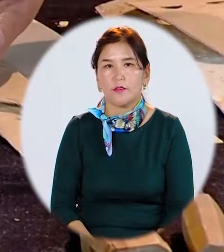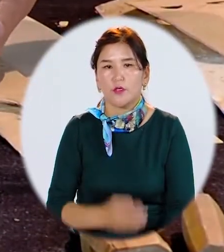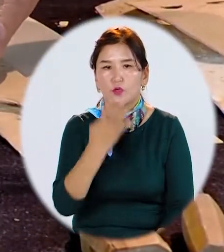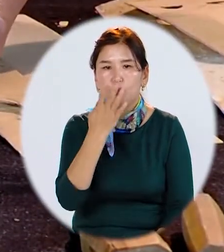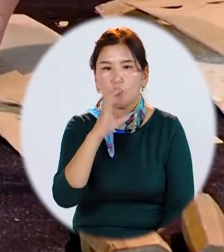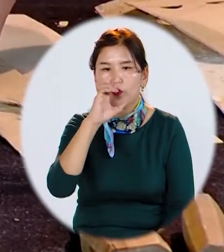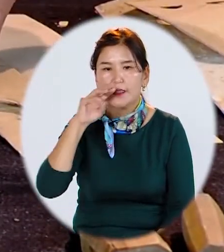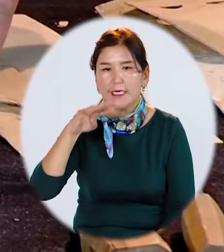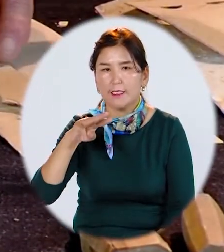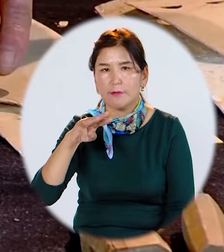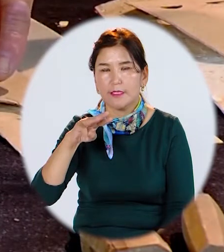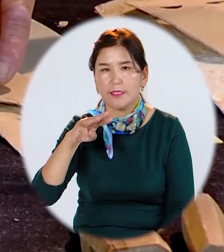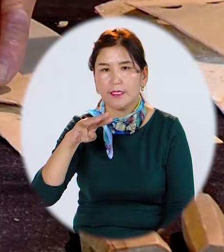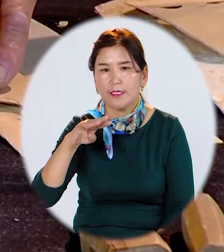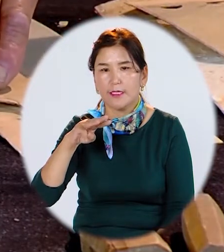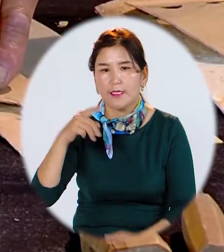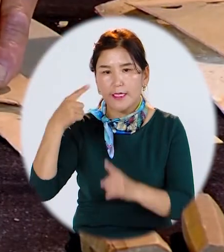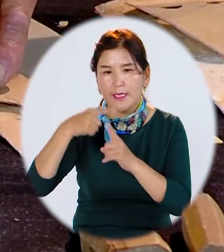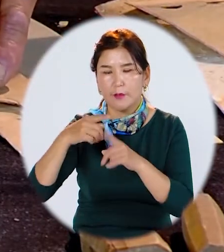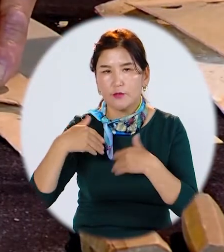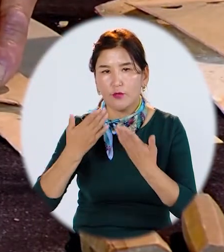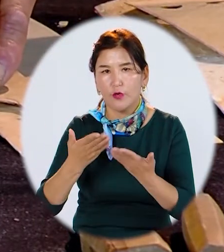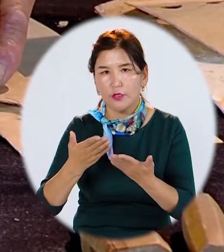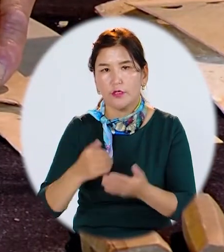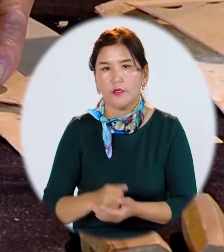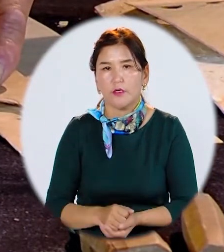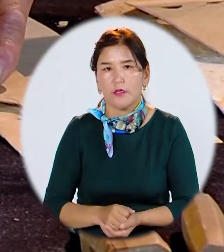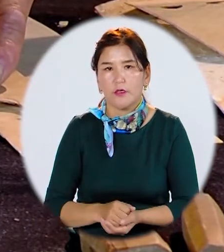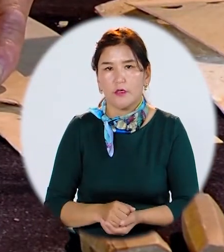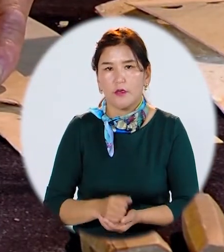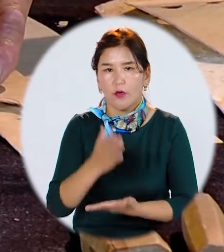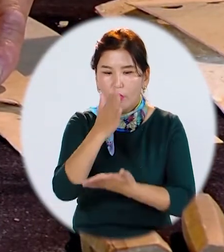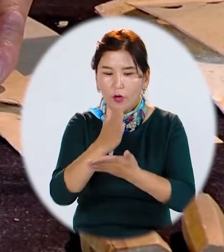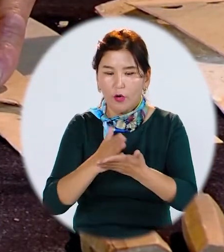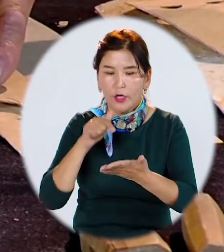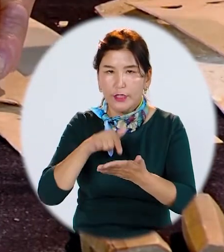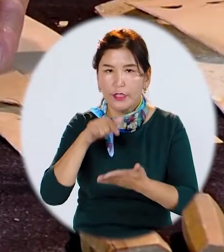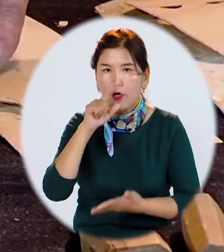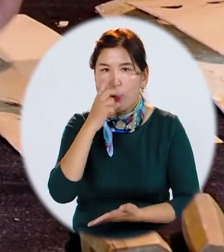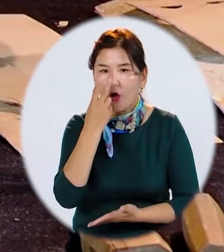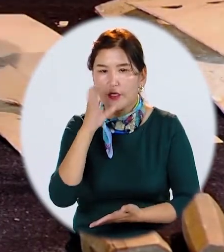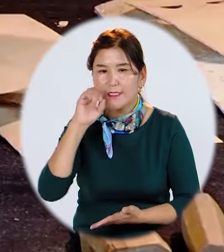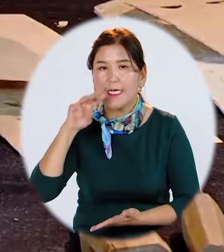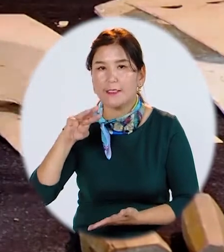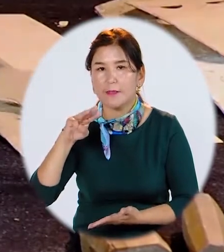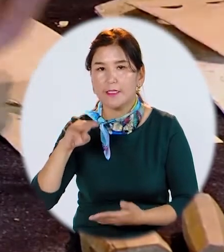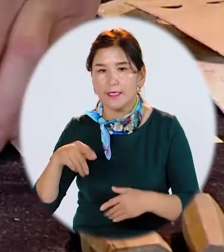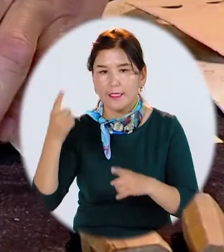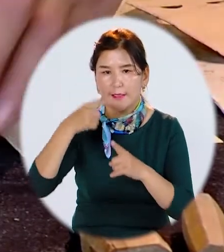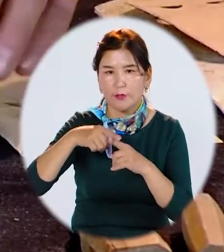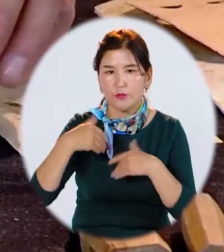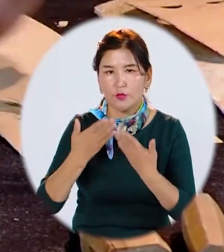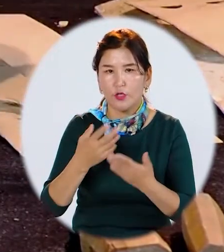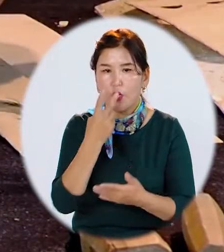4 см-ийг тавиад голын 2 см-ийг тавиад за нийт урт